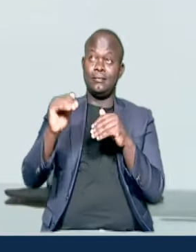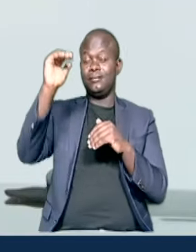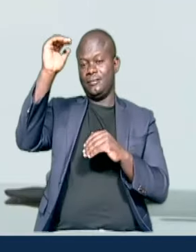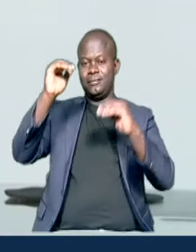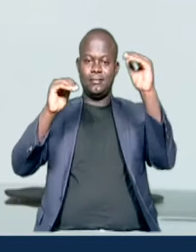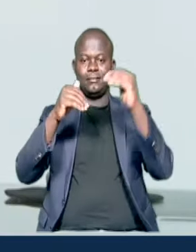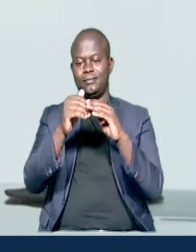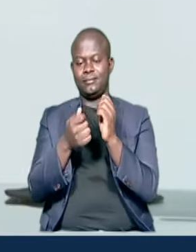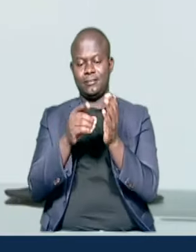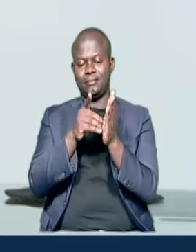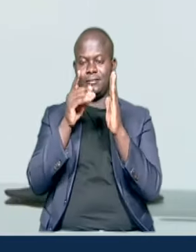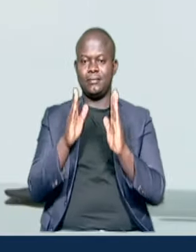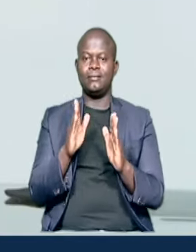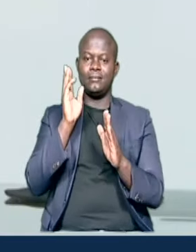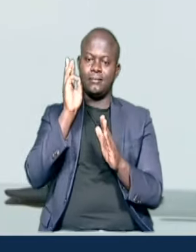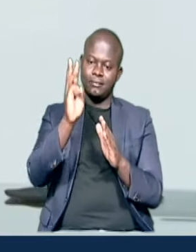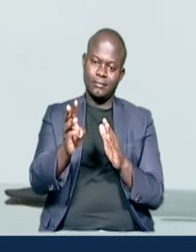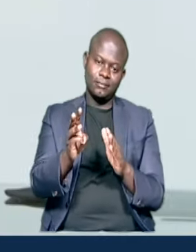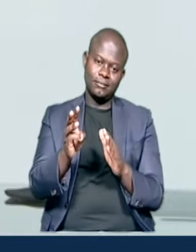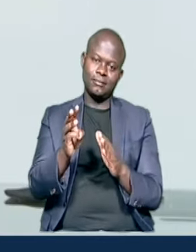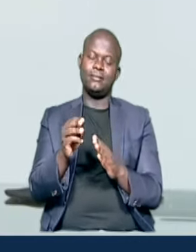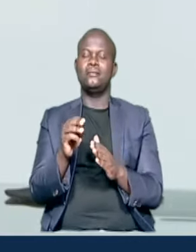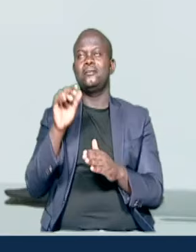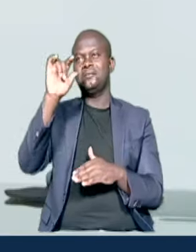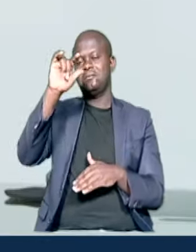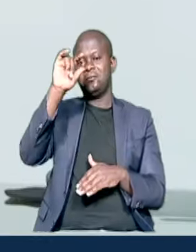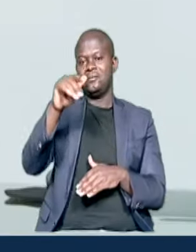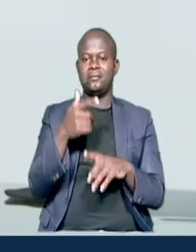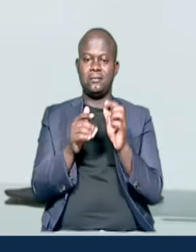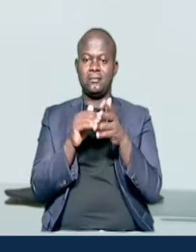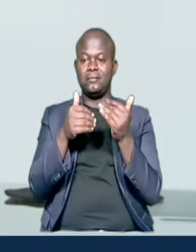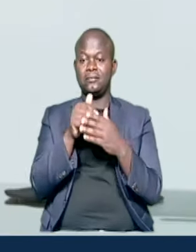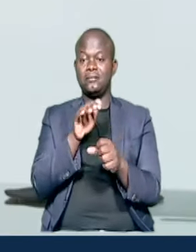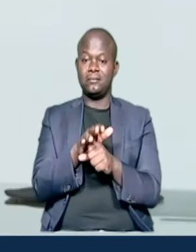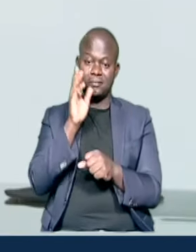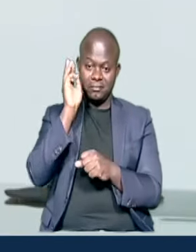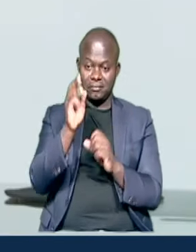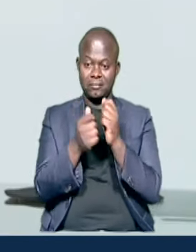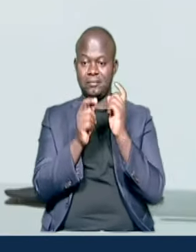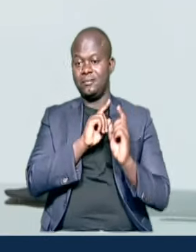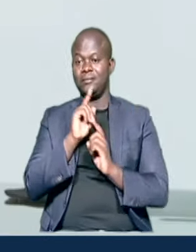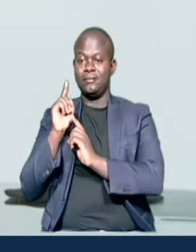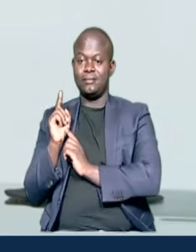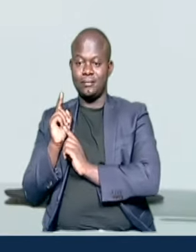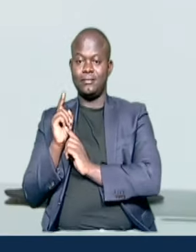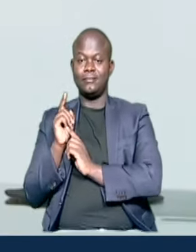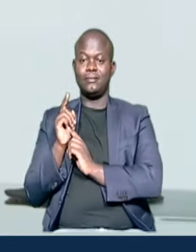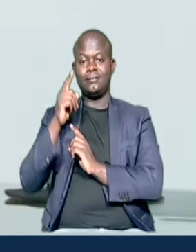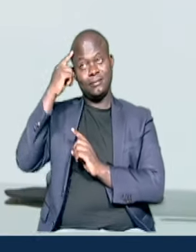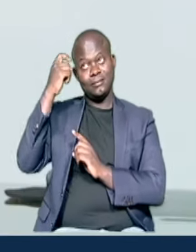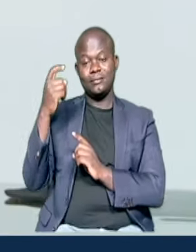nzaba docteur ndakavuga nzaba umupilote ariko na benshi baravuga ati nzaba umusirikare izo